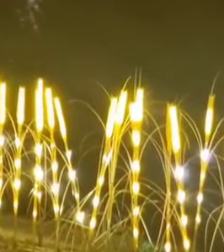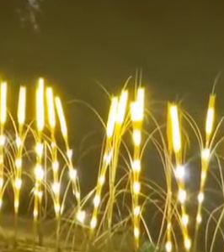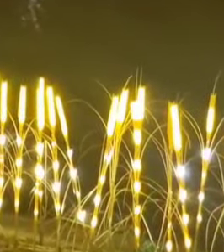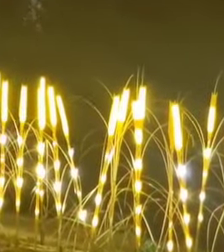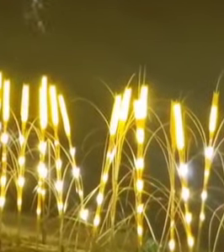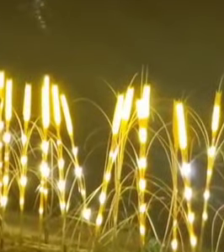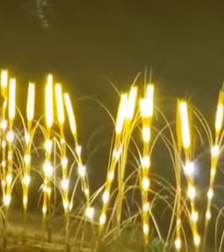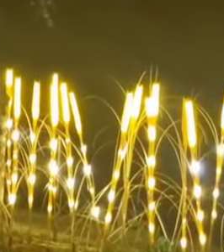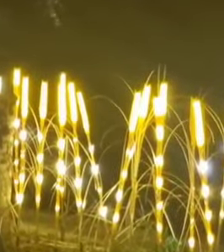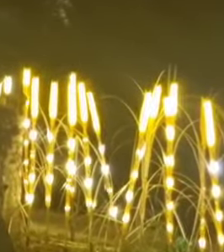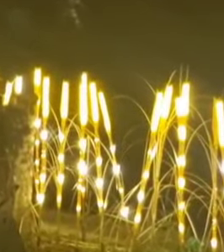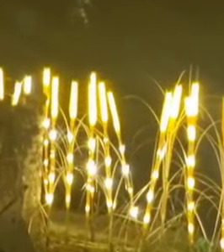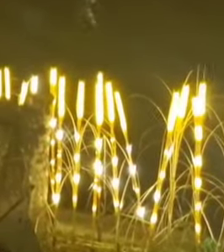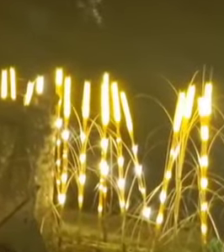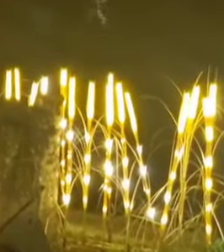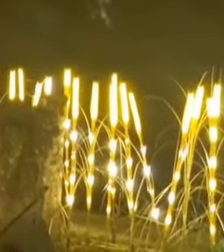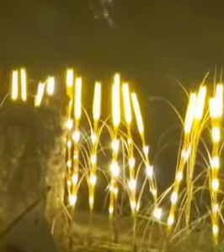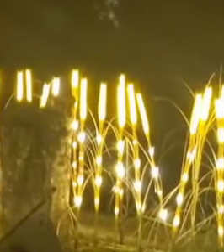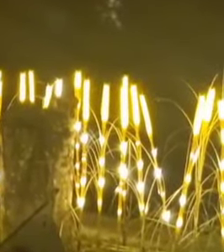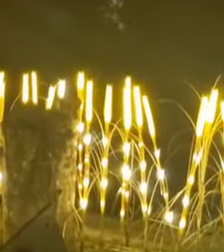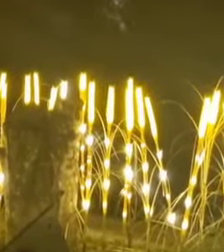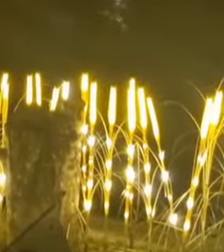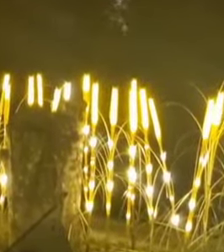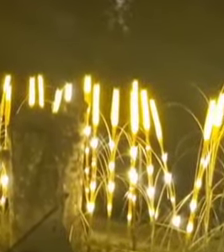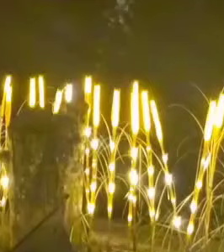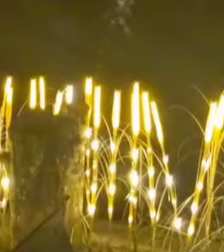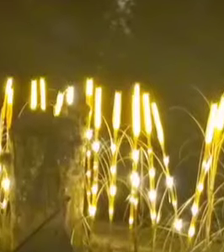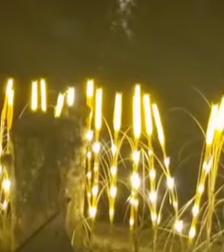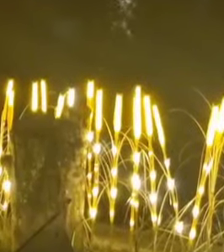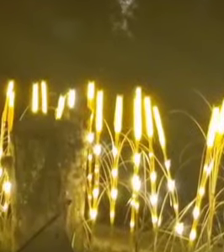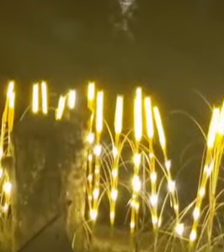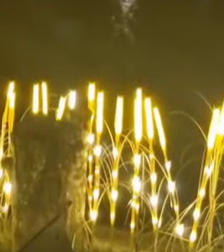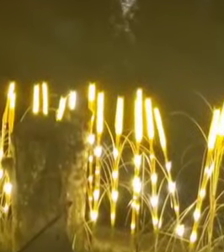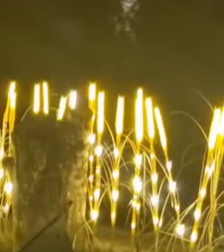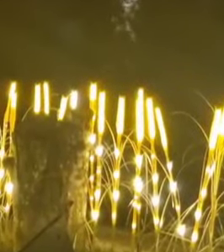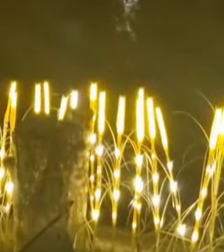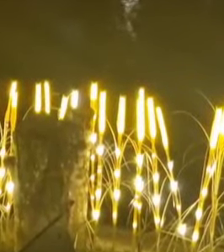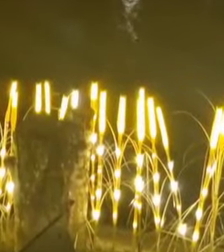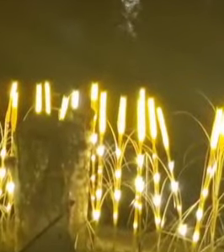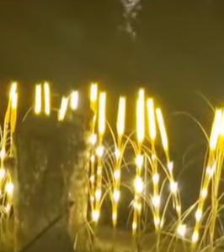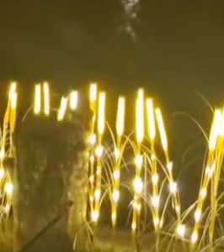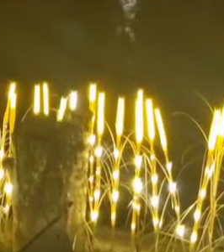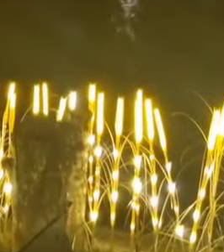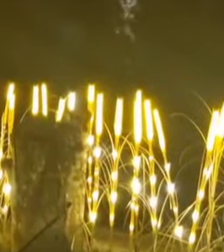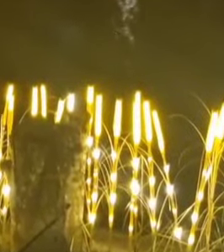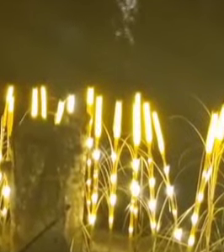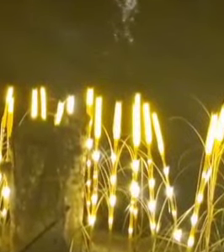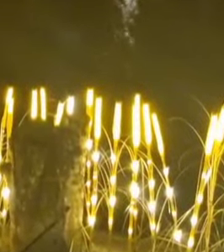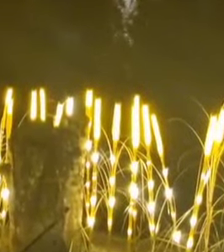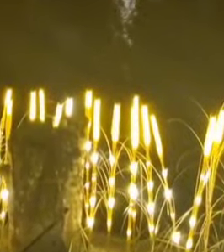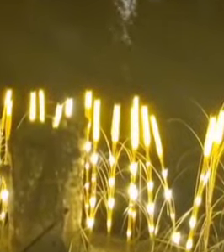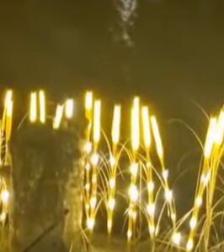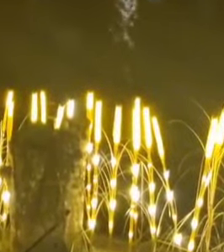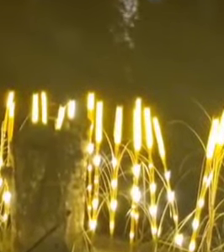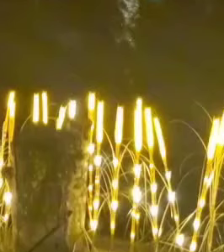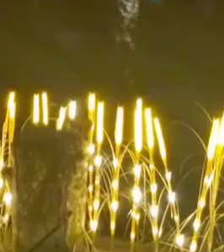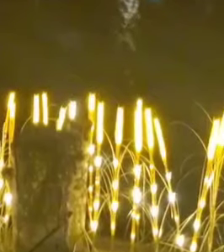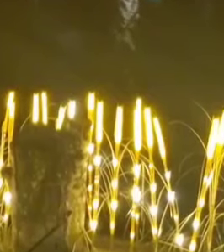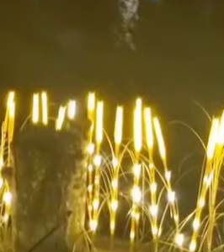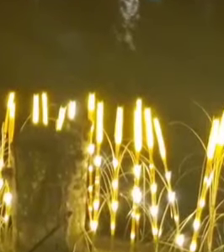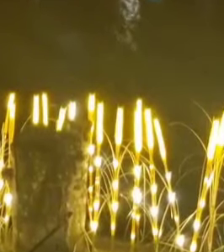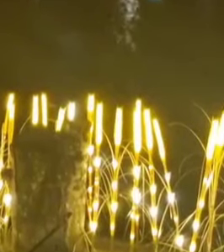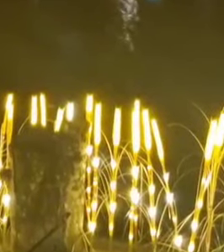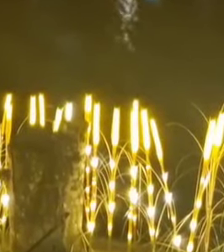ya? Tarif masuknya murah banget. Oke. Okay. 3.000 aja untuk kendaraan roda 2 dan 5.000 kendaraan roda 4.